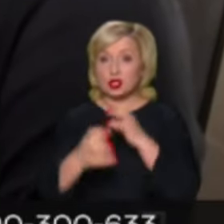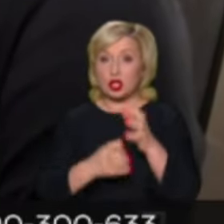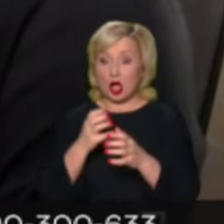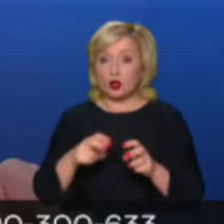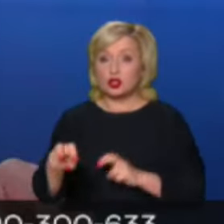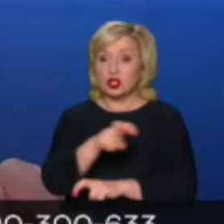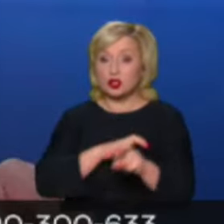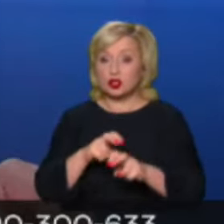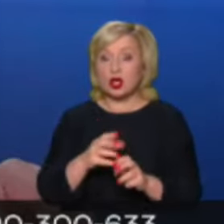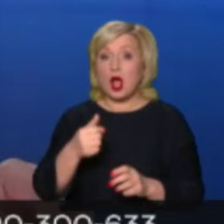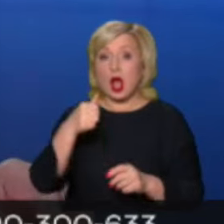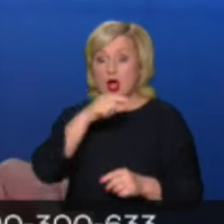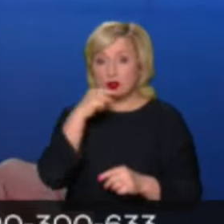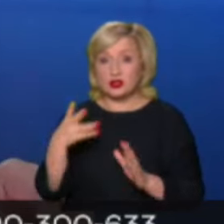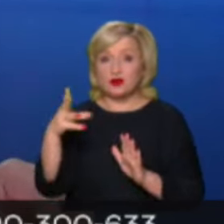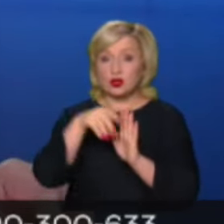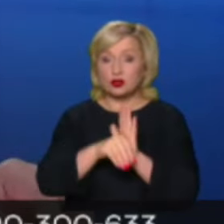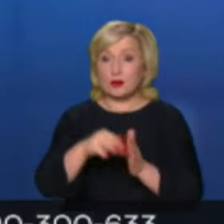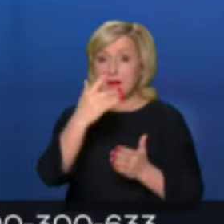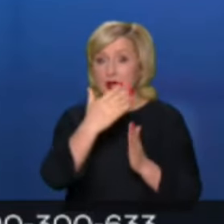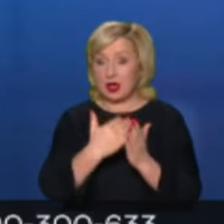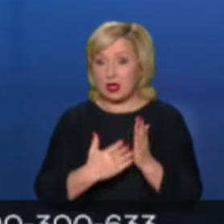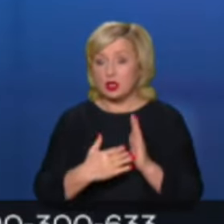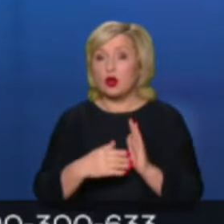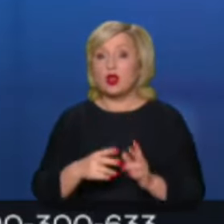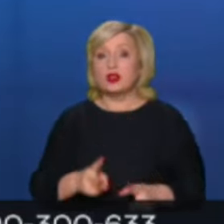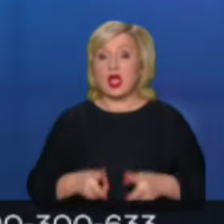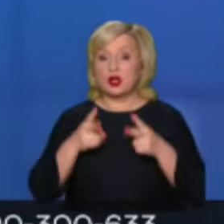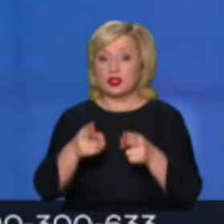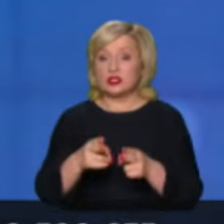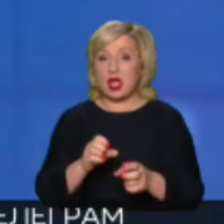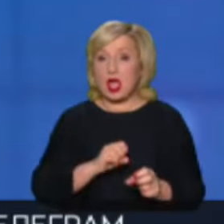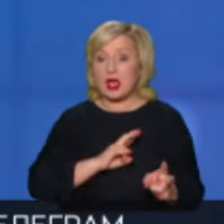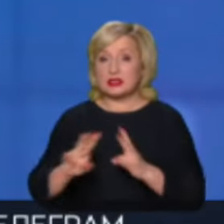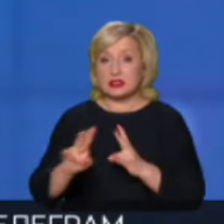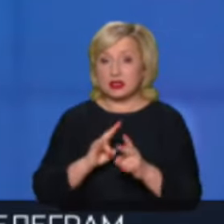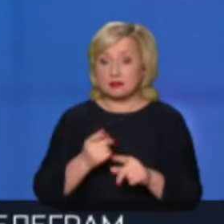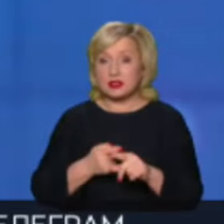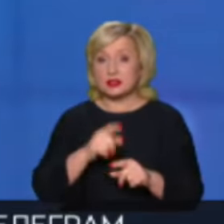Росія взагалі включила його до переліку терористів та екстремістів. Сам Арестович з осені